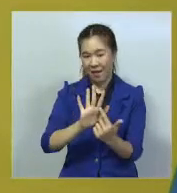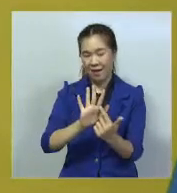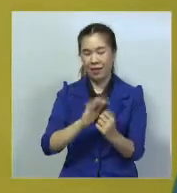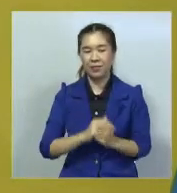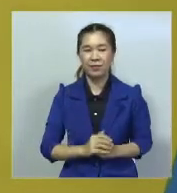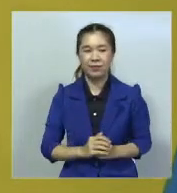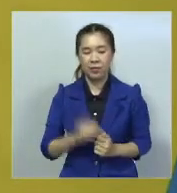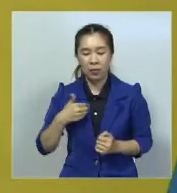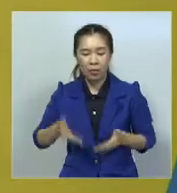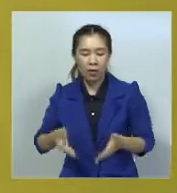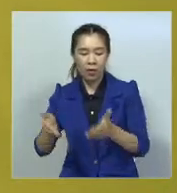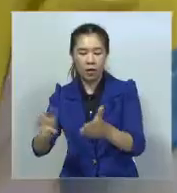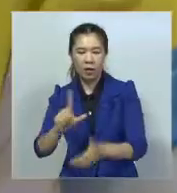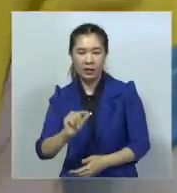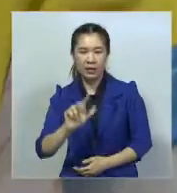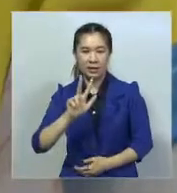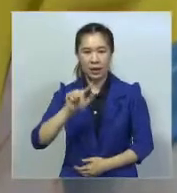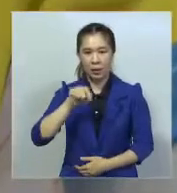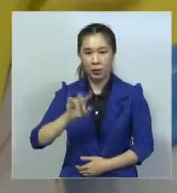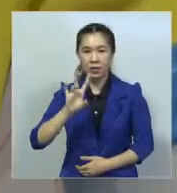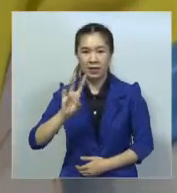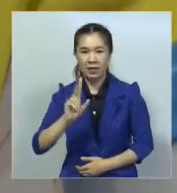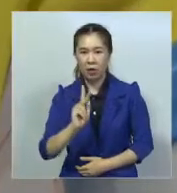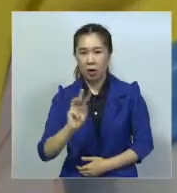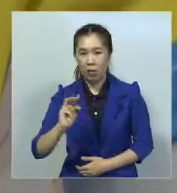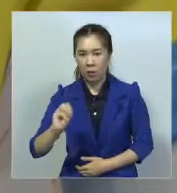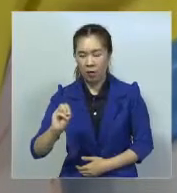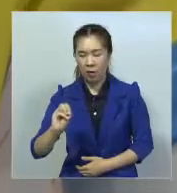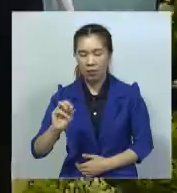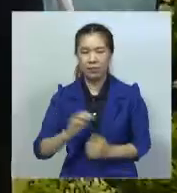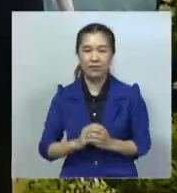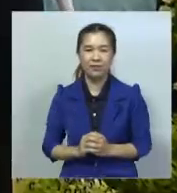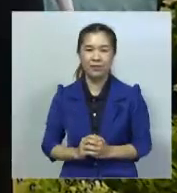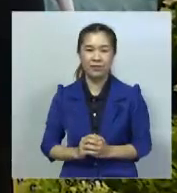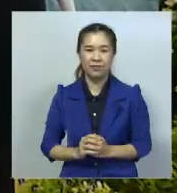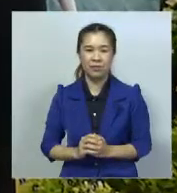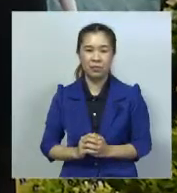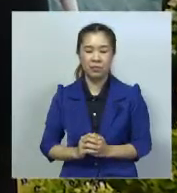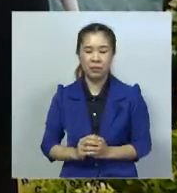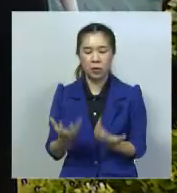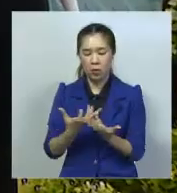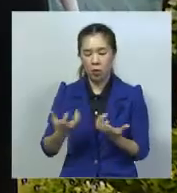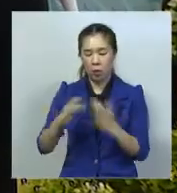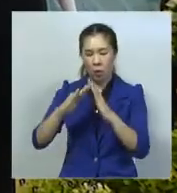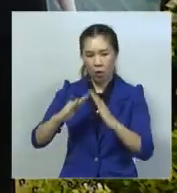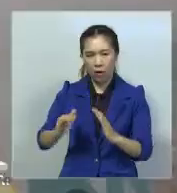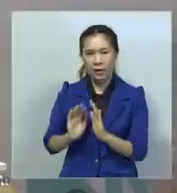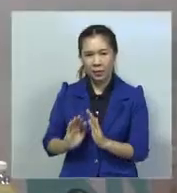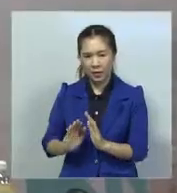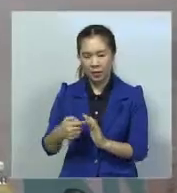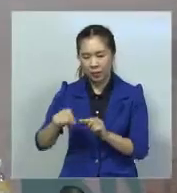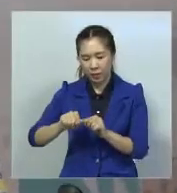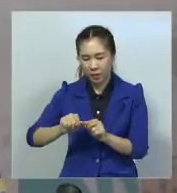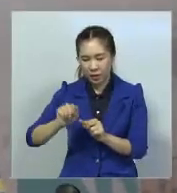อาเขตระยะทาง 23.7 กิโลเมตรและจุดเริ่มต้นที่โกดังสุพนาวากรุ๊ประยะท